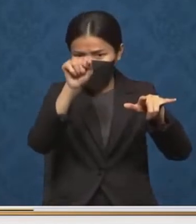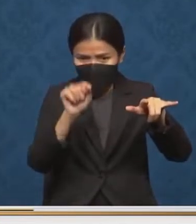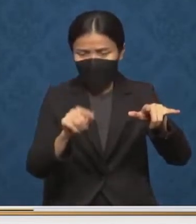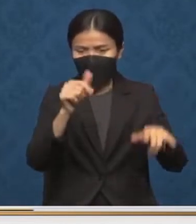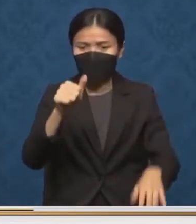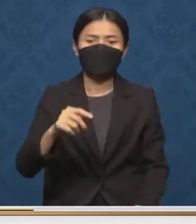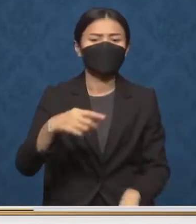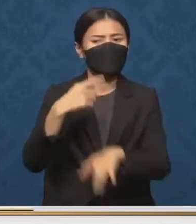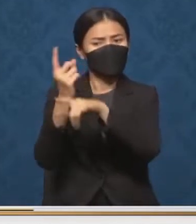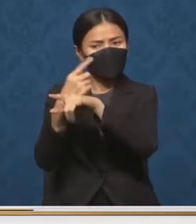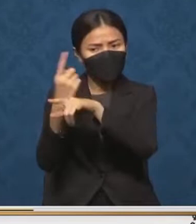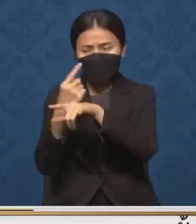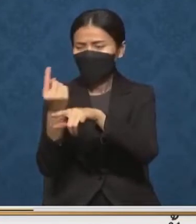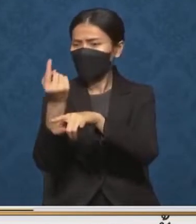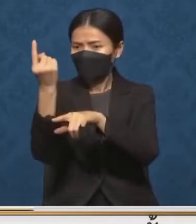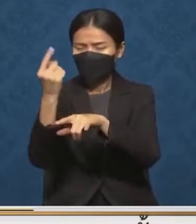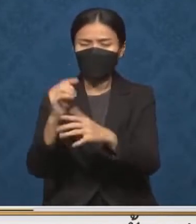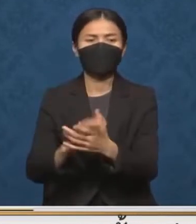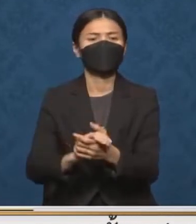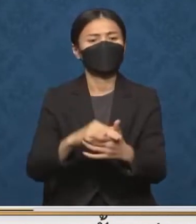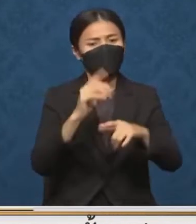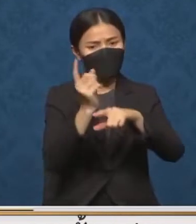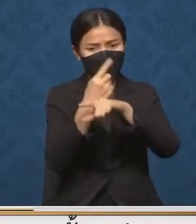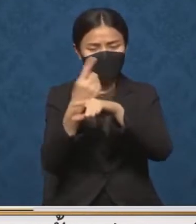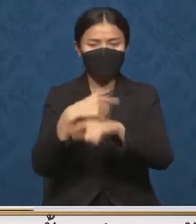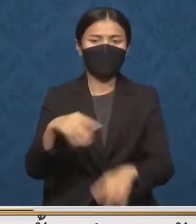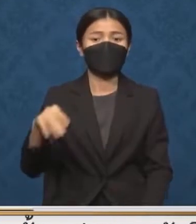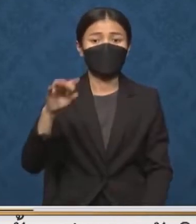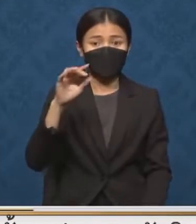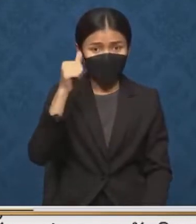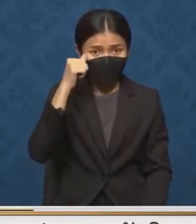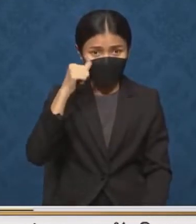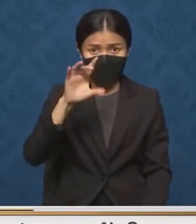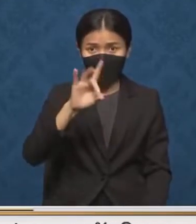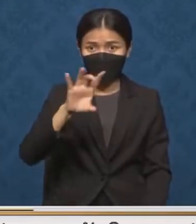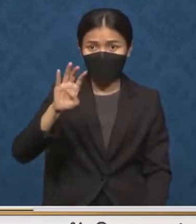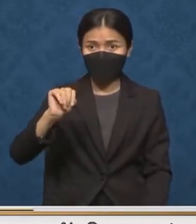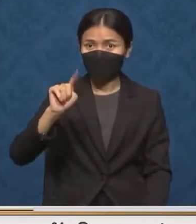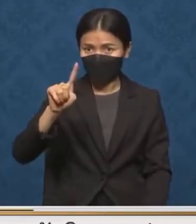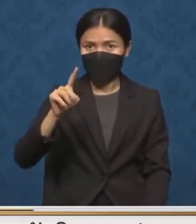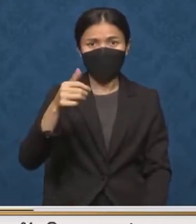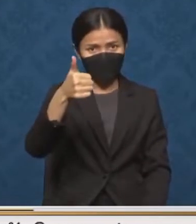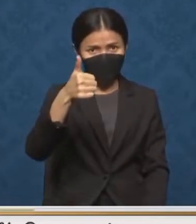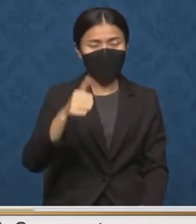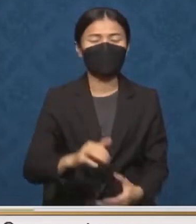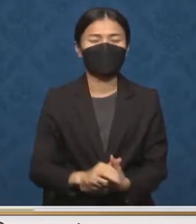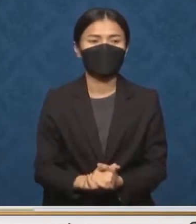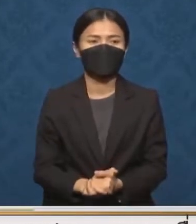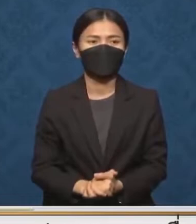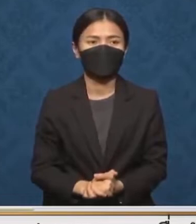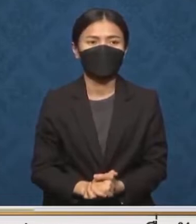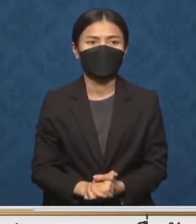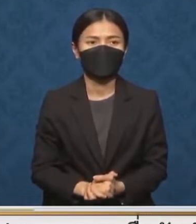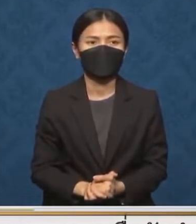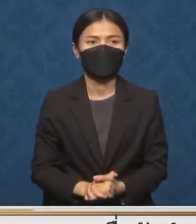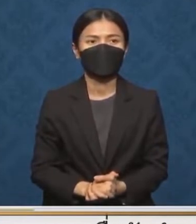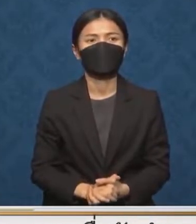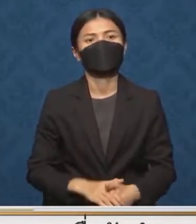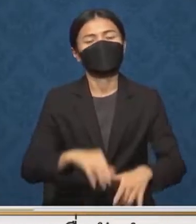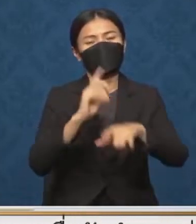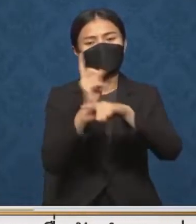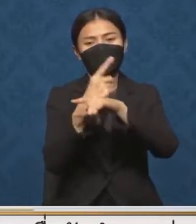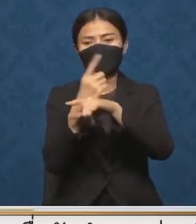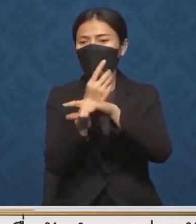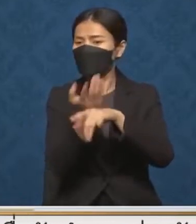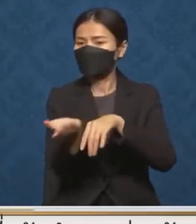Helicopter อย่เดียว สามารบไดถึง 841 วันหรอหากจะพูดใหนึภาพง่ๆ ก็คือบินทงวันทงคืน